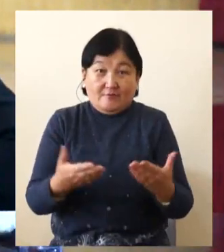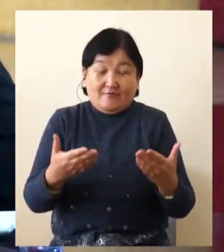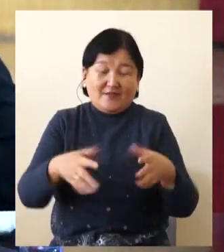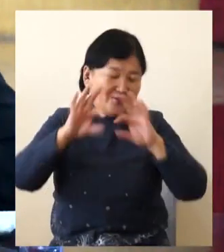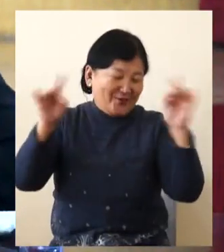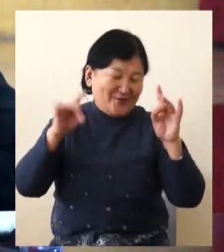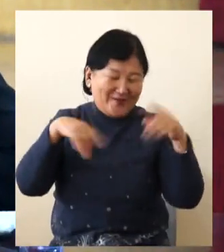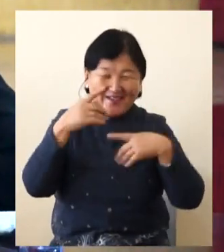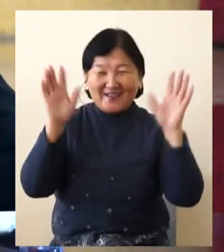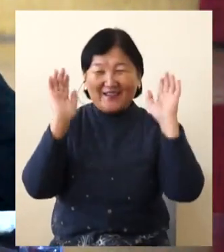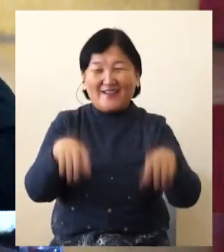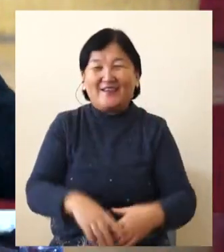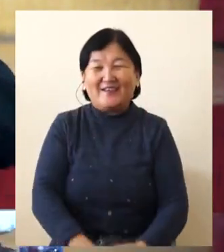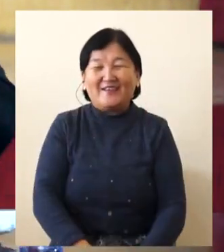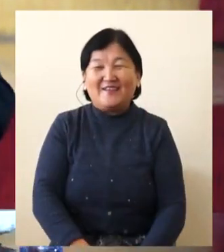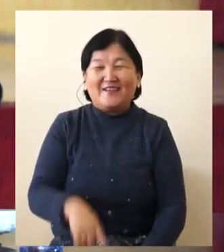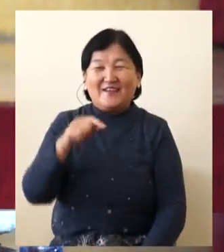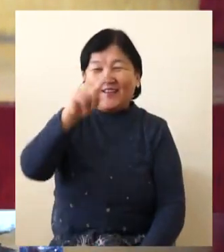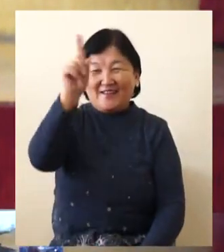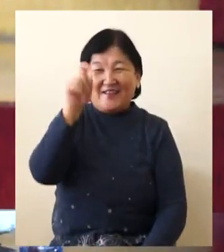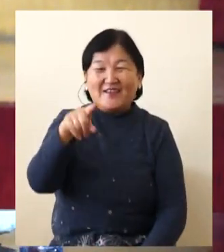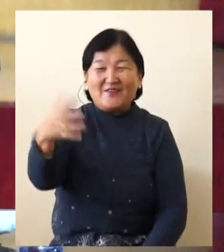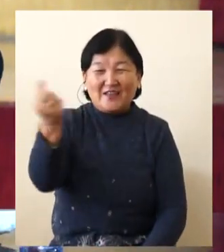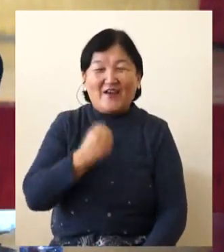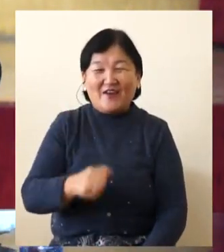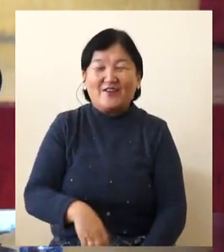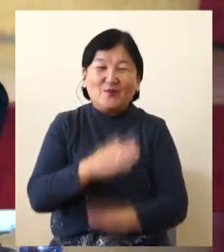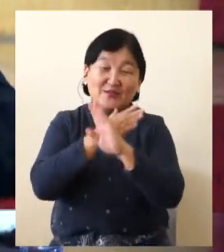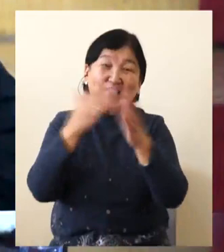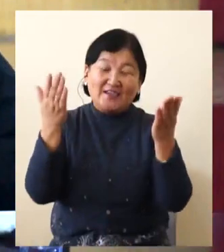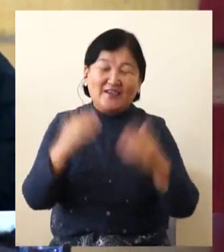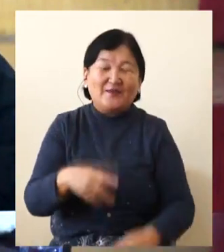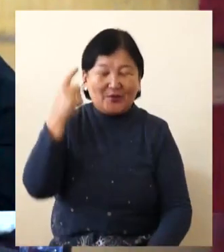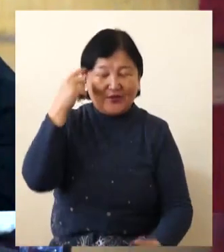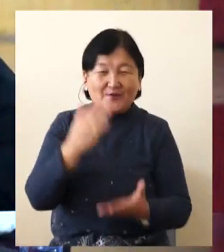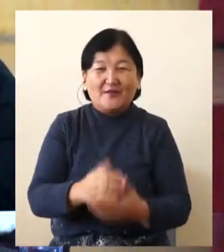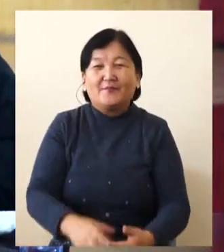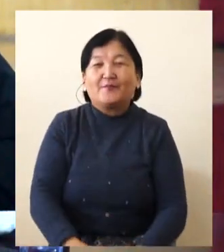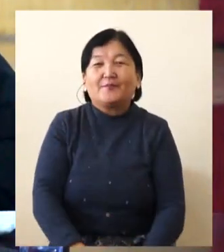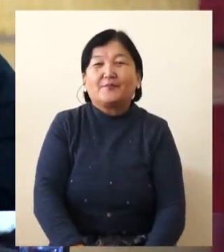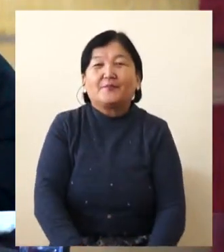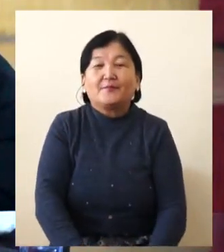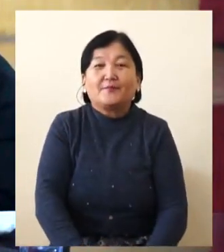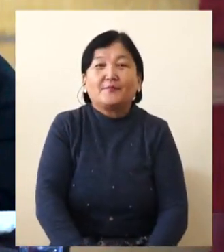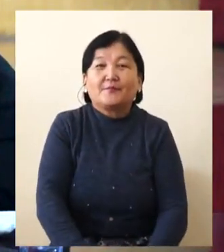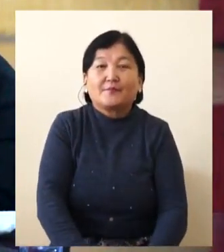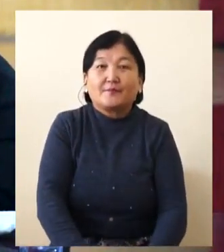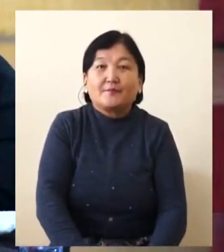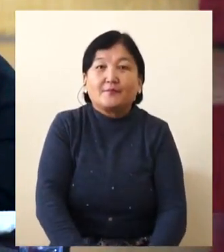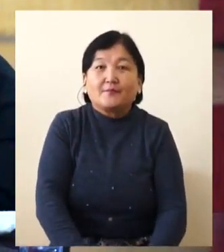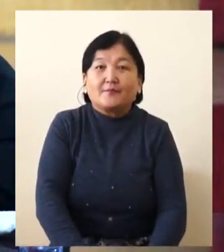за би байхад өөр юм ярьч таа. За нэг асуулт суваад тэгээд өндөрлөө хөө миний хувь.